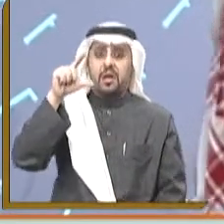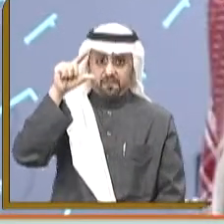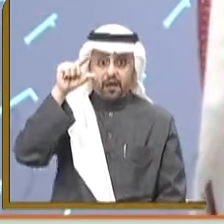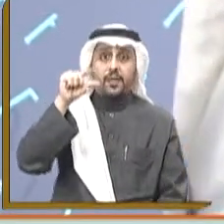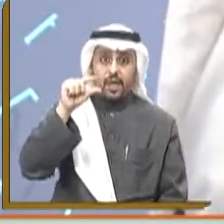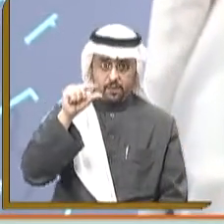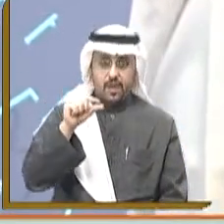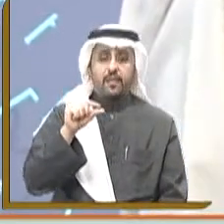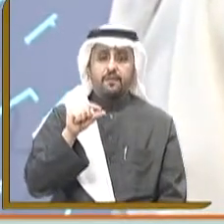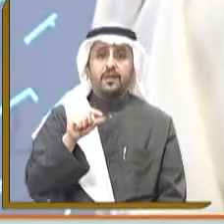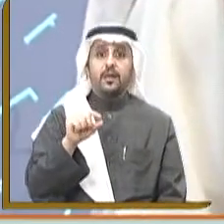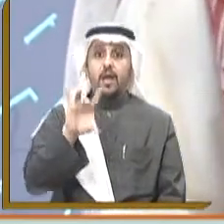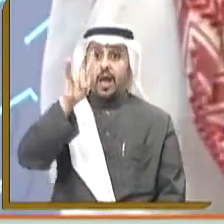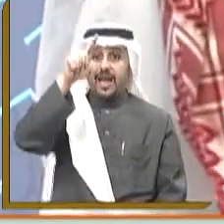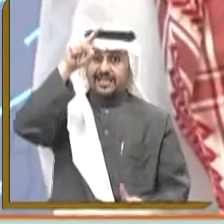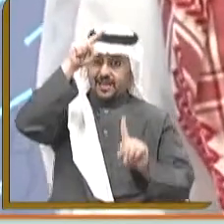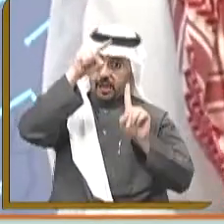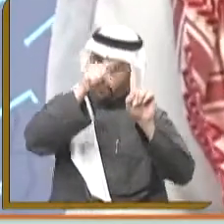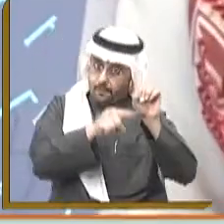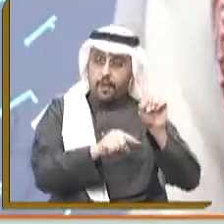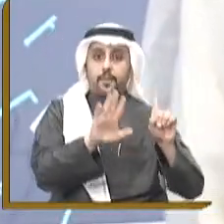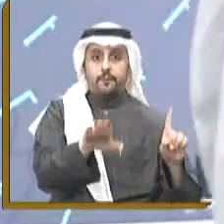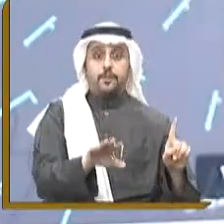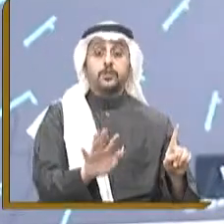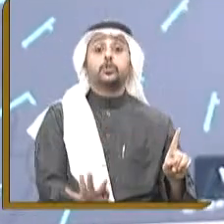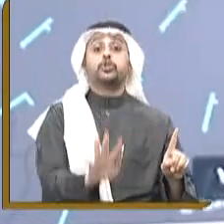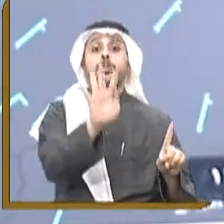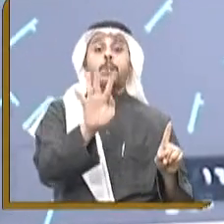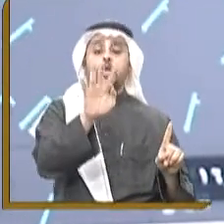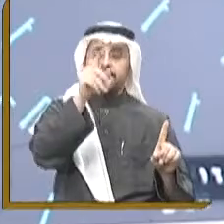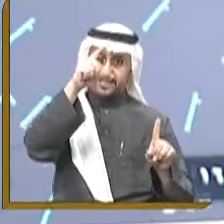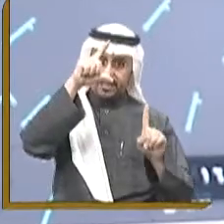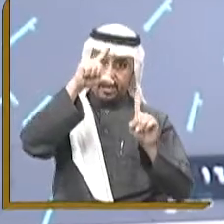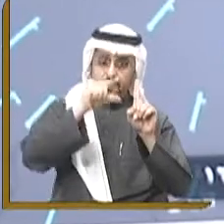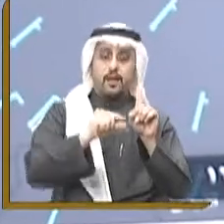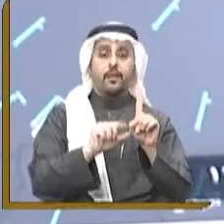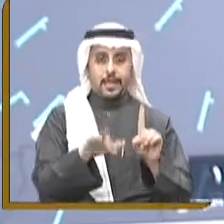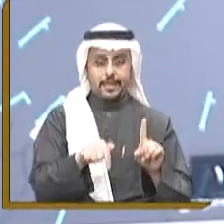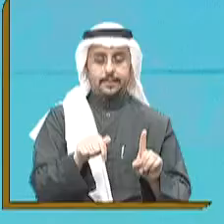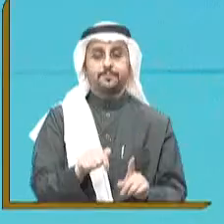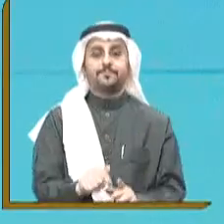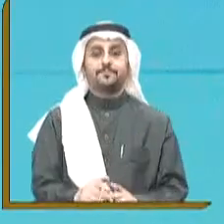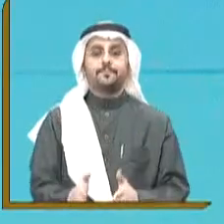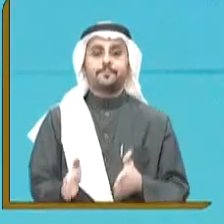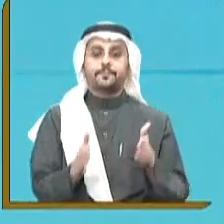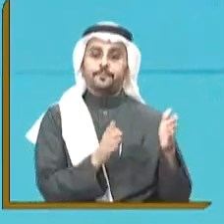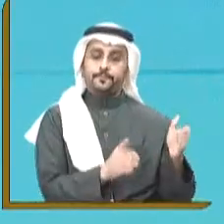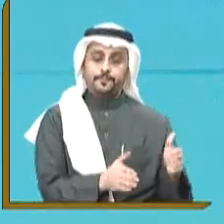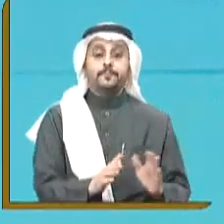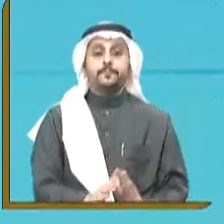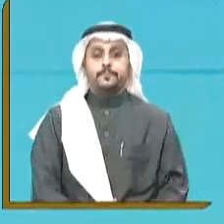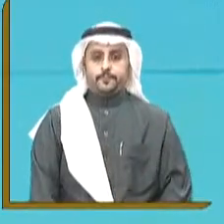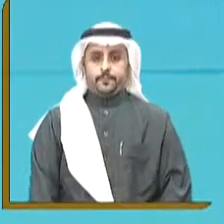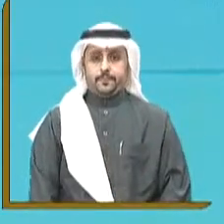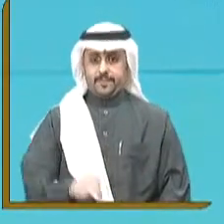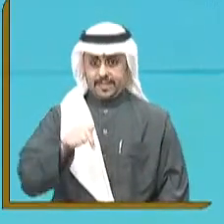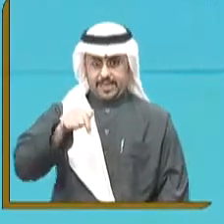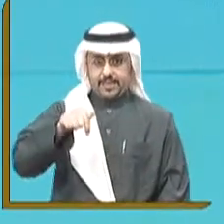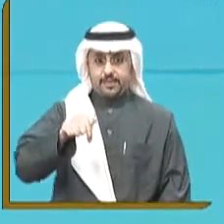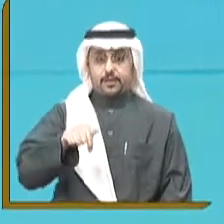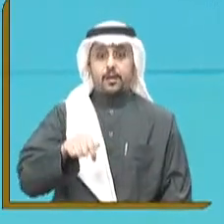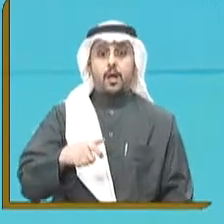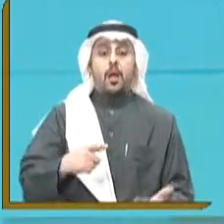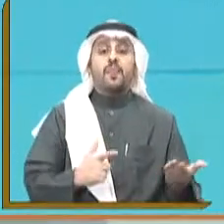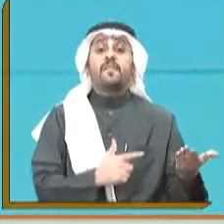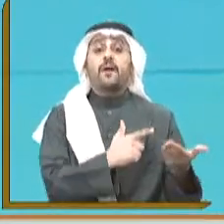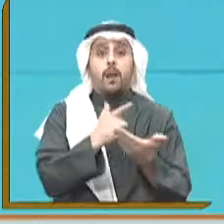منخفضة أقل من 10 درجات مئوية على المناطق الشمالية. هذا والله تعالى أعلم. إلى ذلك دعت